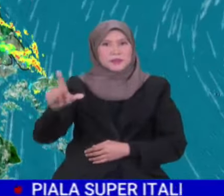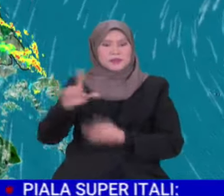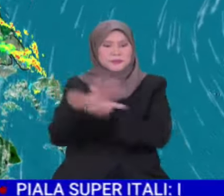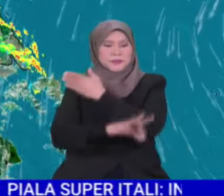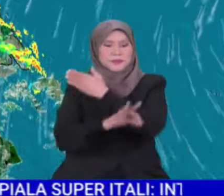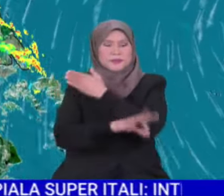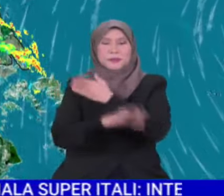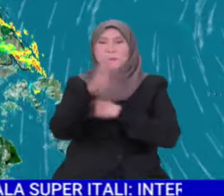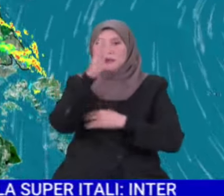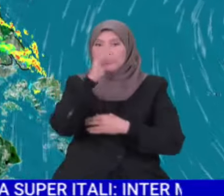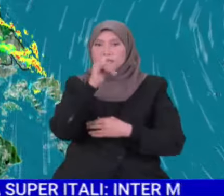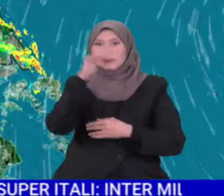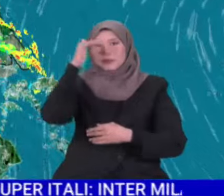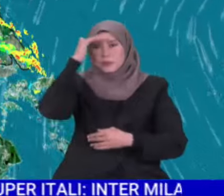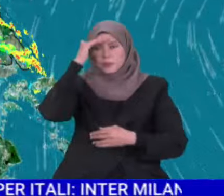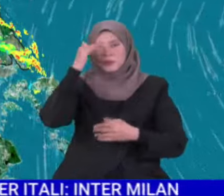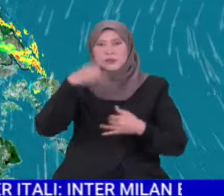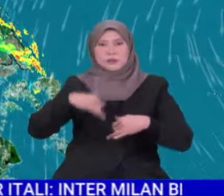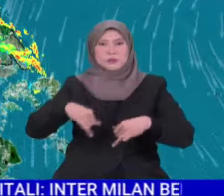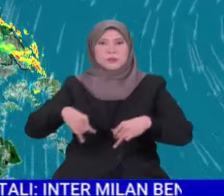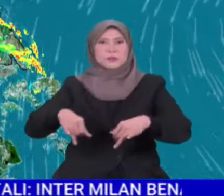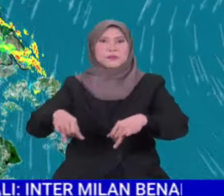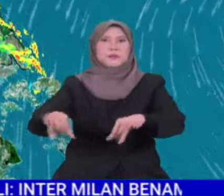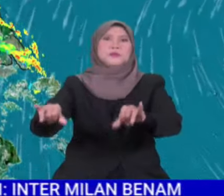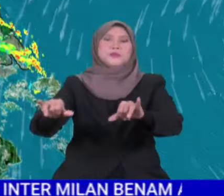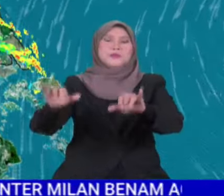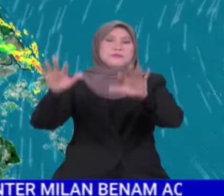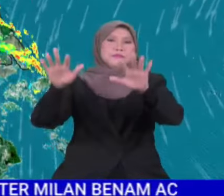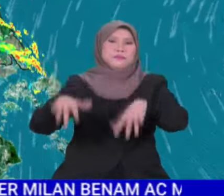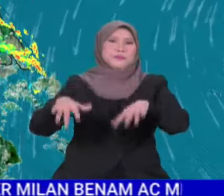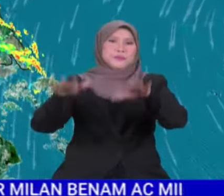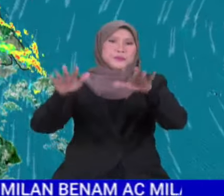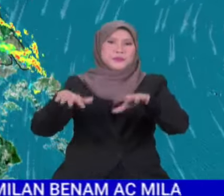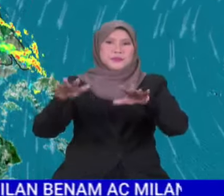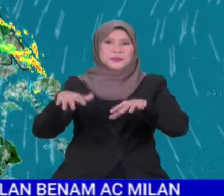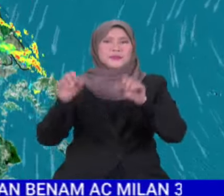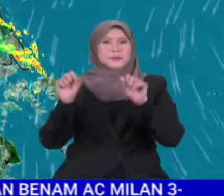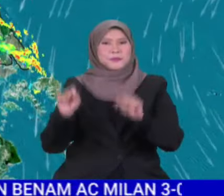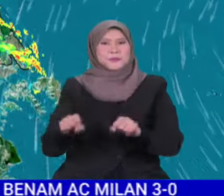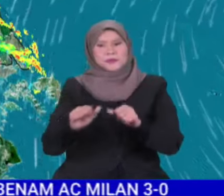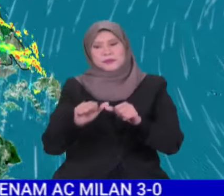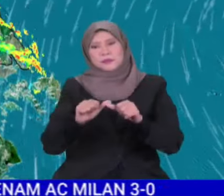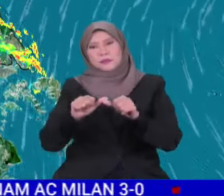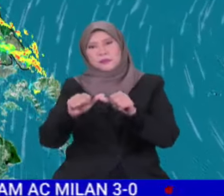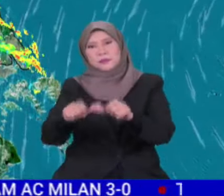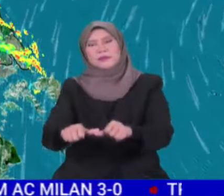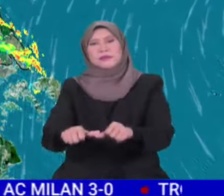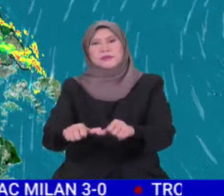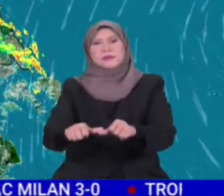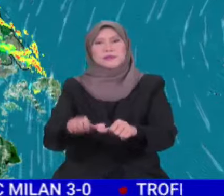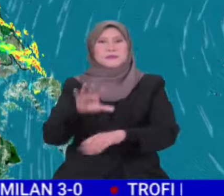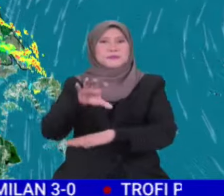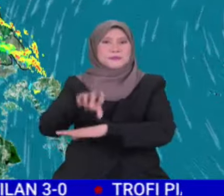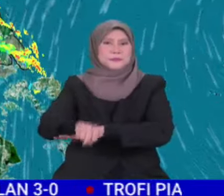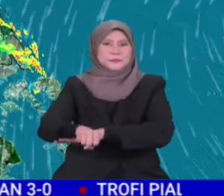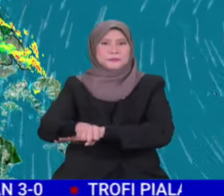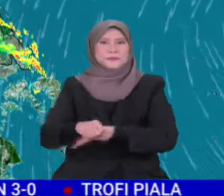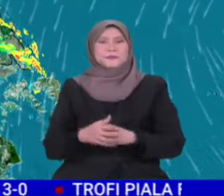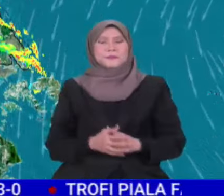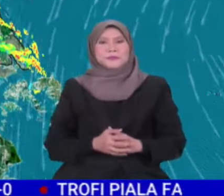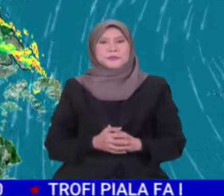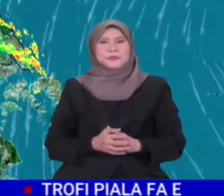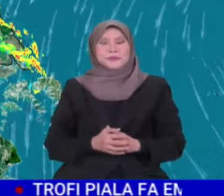Sembilan, Melaka dan juga Johor akan terus mengalami keadaan cuaca yang agak lembap dan kita jangkakan boleh berlanjutan sehingga ke lewat malam.